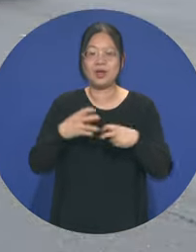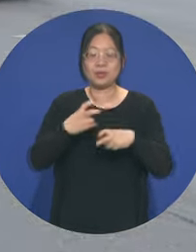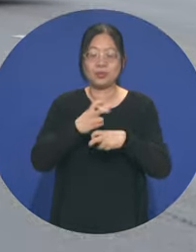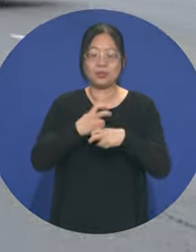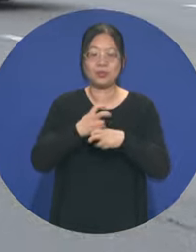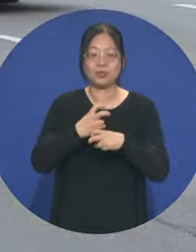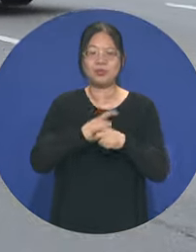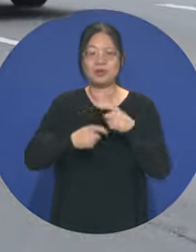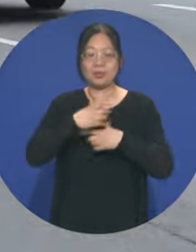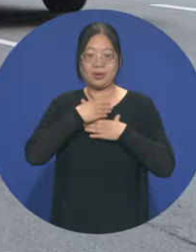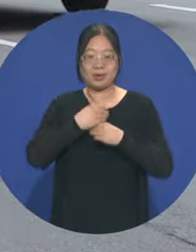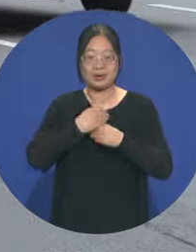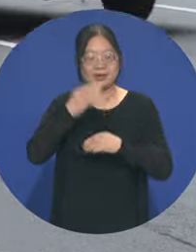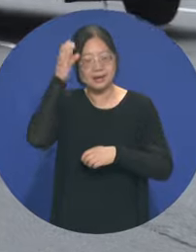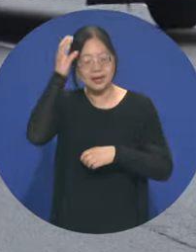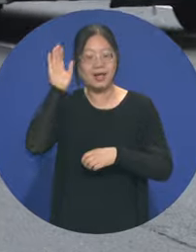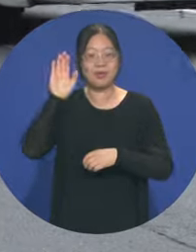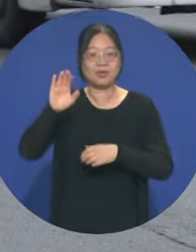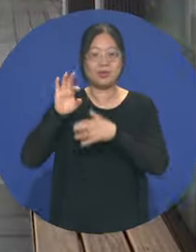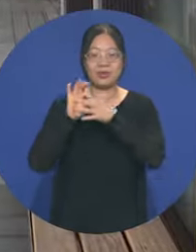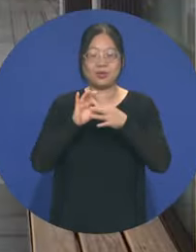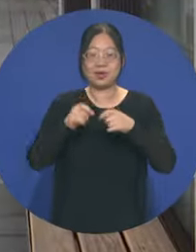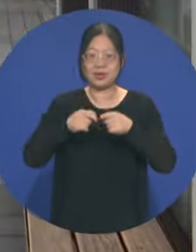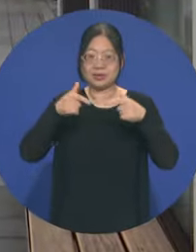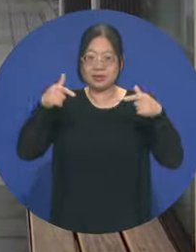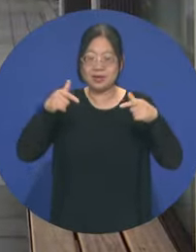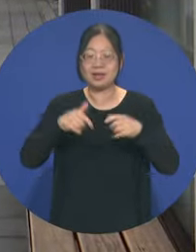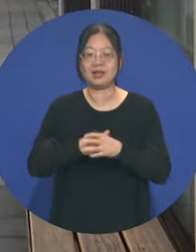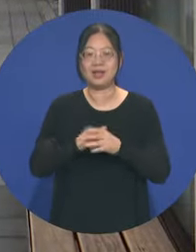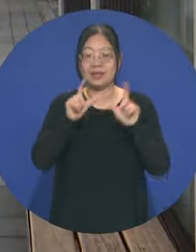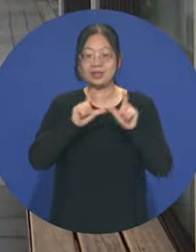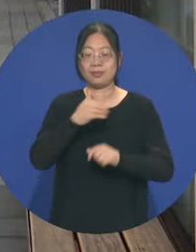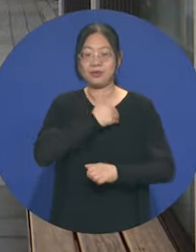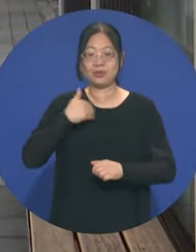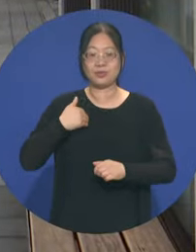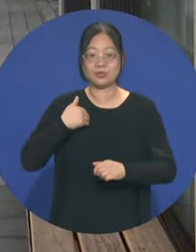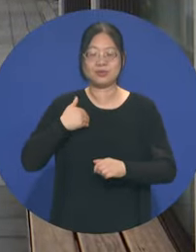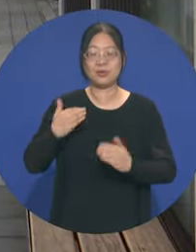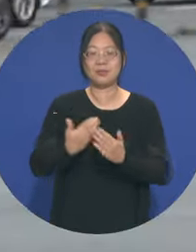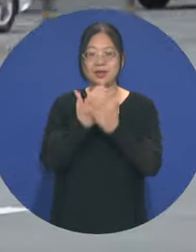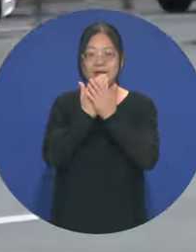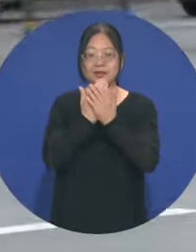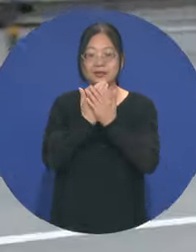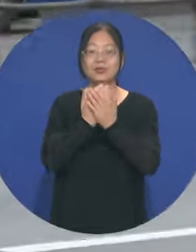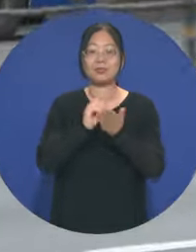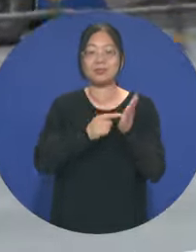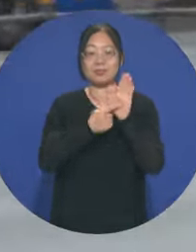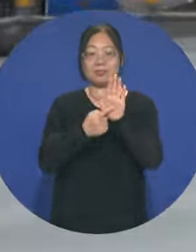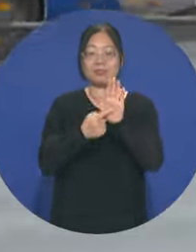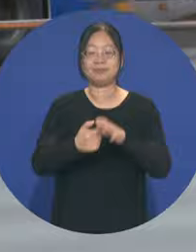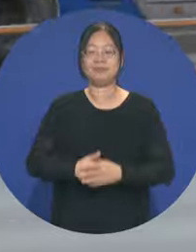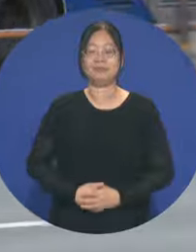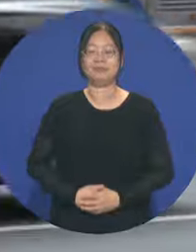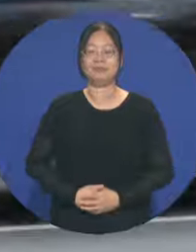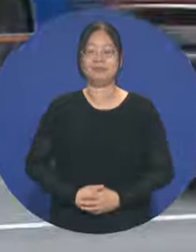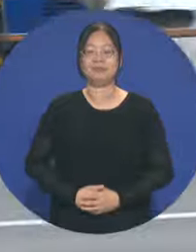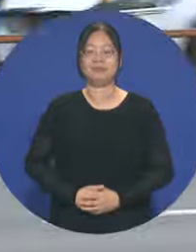편의성 향상이 기대된다며 앞으로도 지속적인 확대를 통해 삶의 질을 높여 나가겠다고 밝혔습니다.